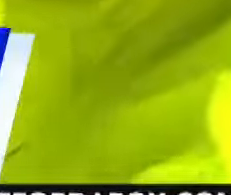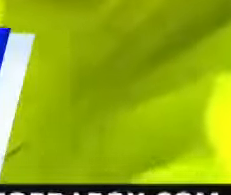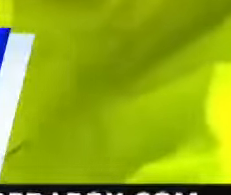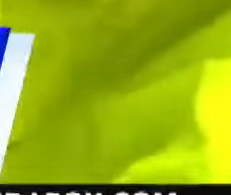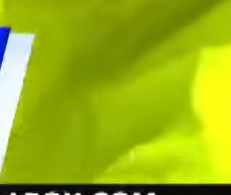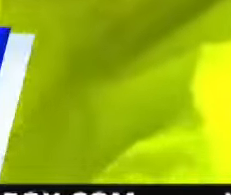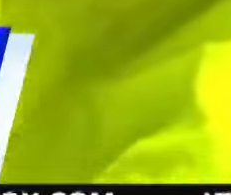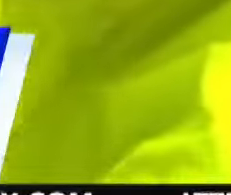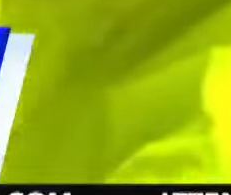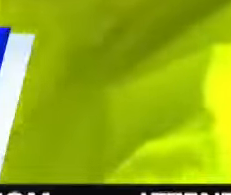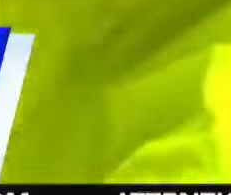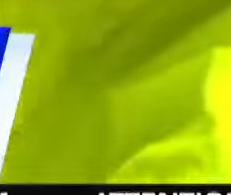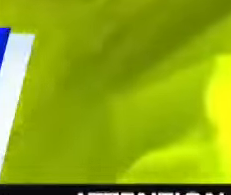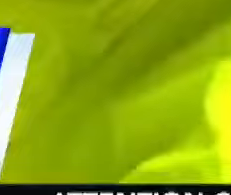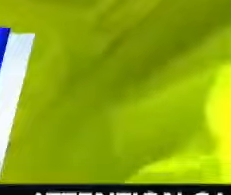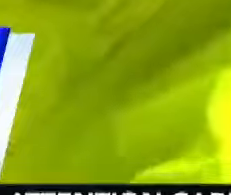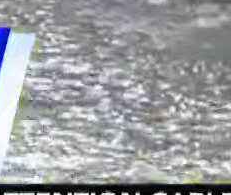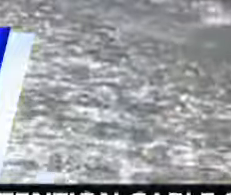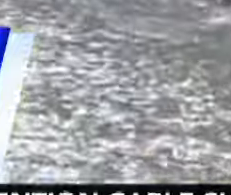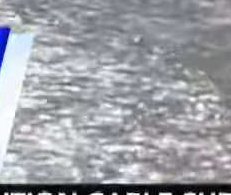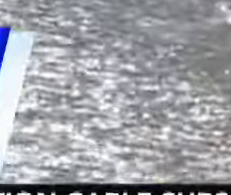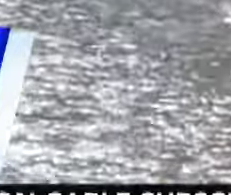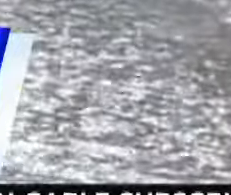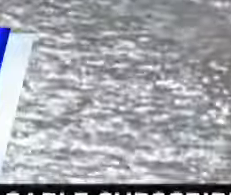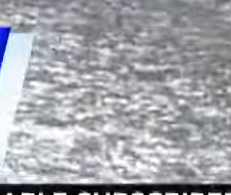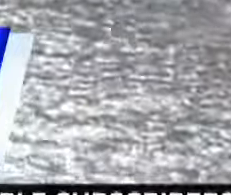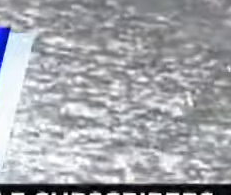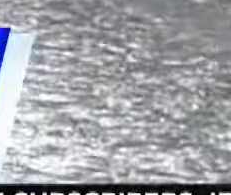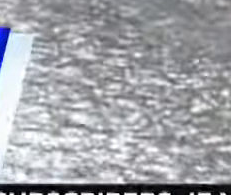Hanggang bewang? Ngayon ho? Ngayon, nagpas tao na.